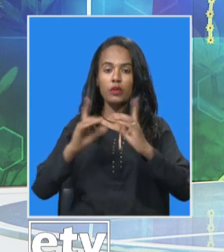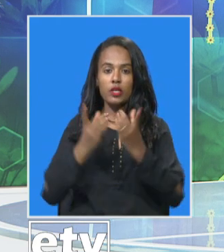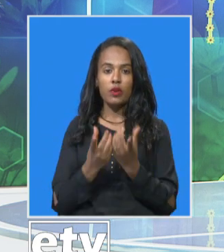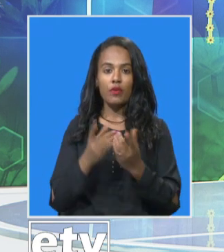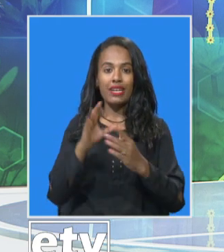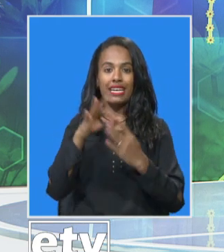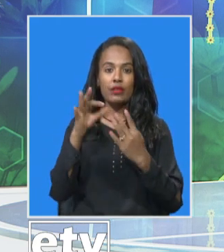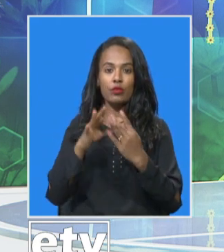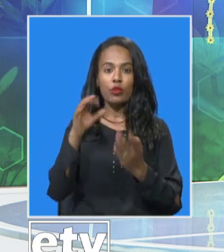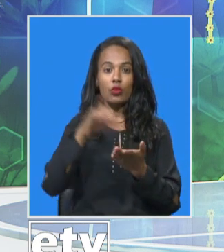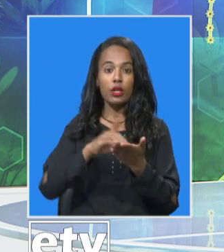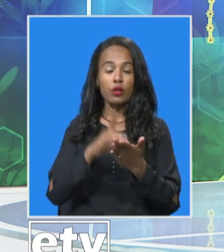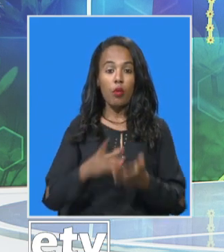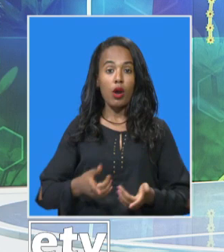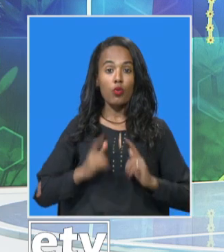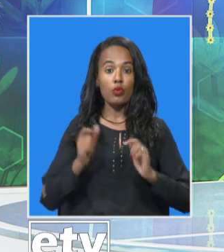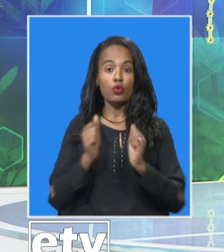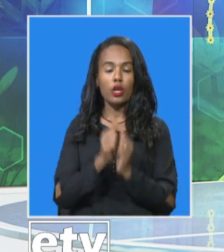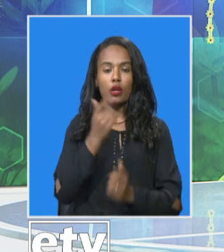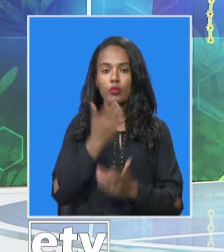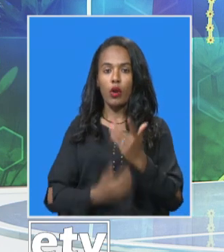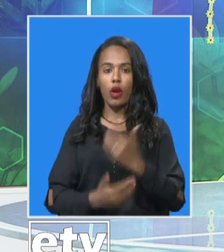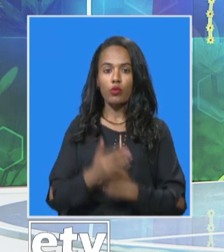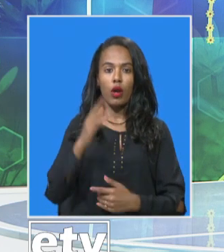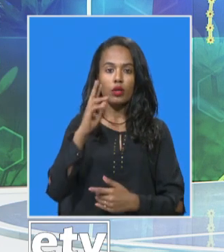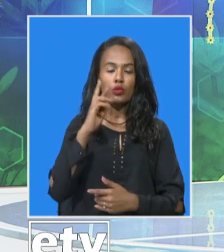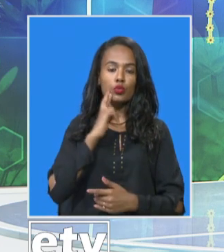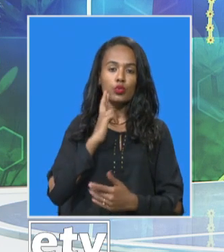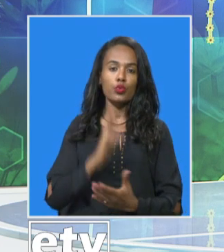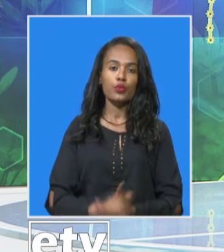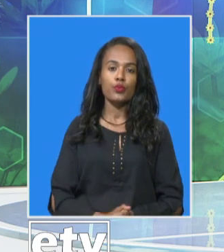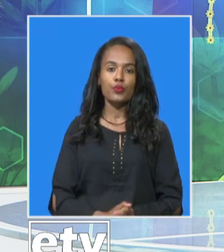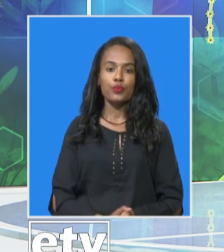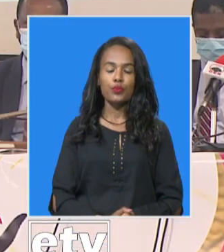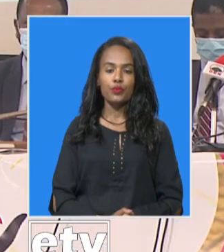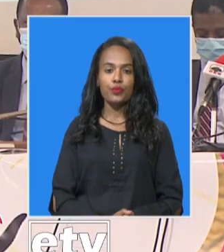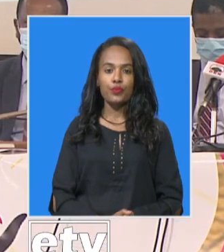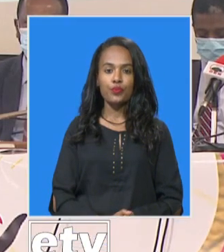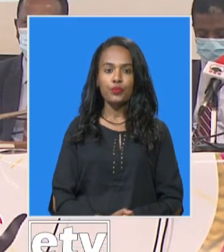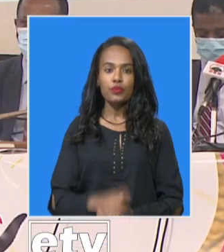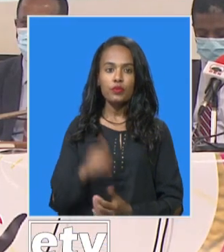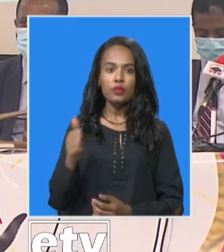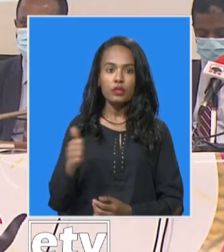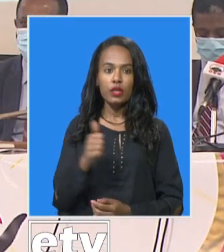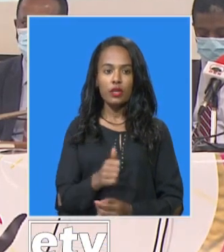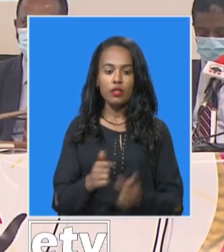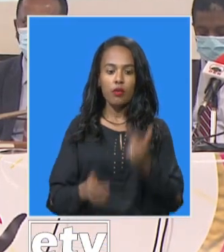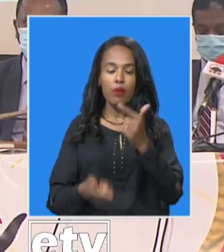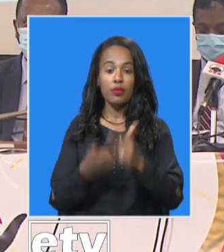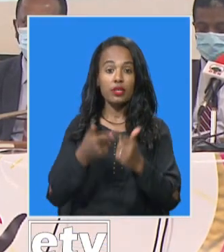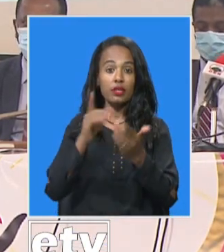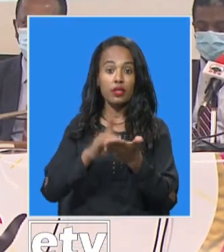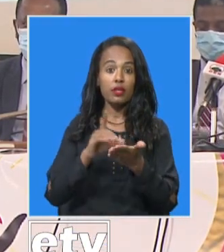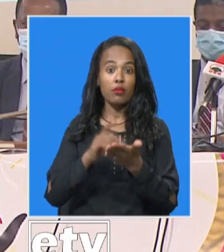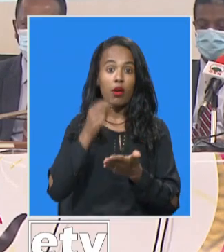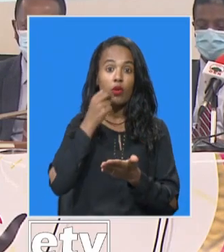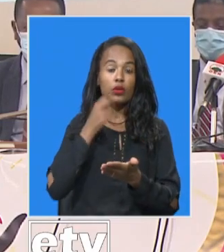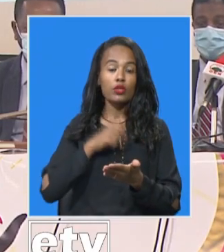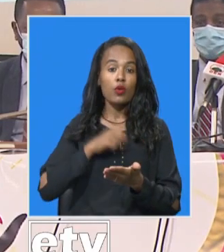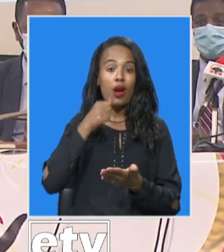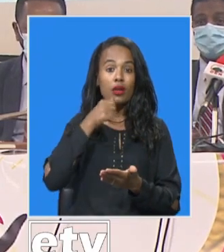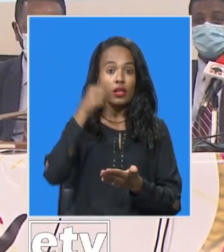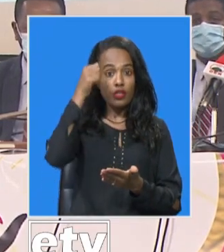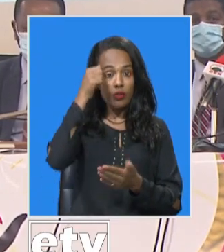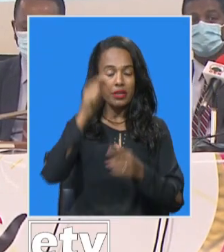ክፍል ከተውጣጡ የከተማዋ ነዋሪዎች ጋርም ተወያይቷል። ሩት ወርቁ ዝርዝር አላት። የአዲስ አበባ ምክትል ከንቲባ ወይዘሮ አዳነች